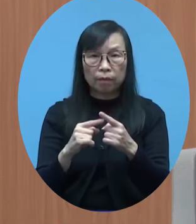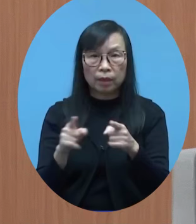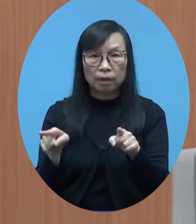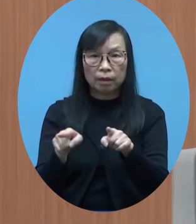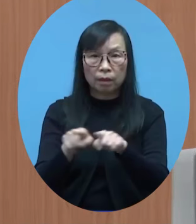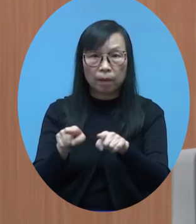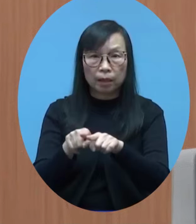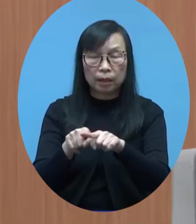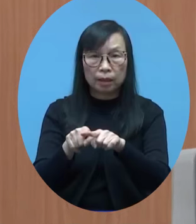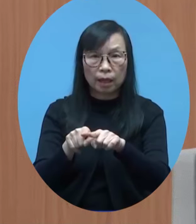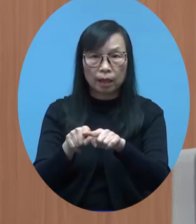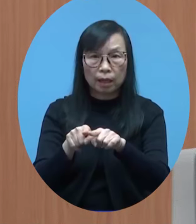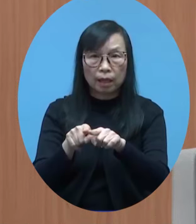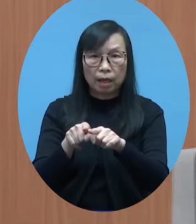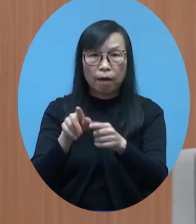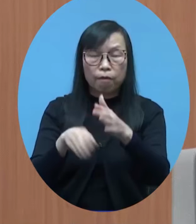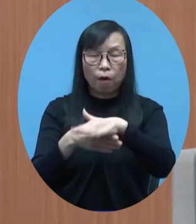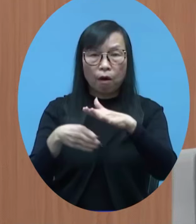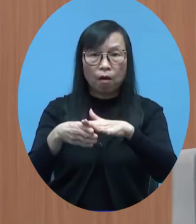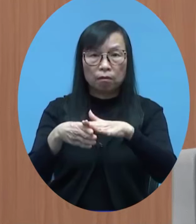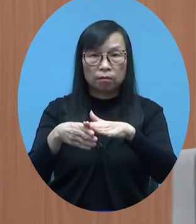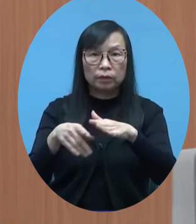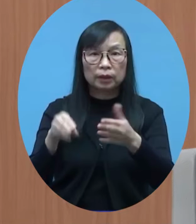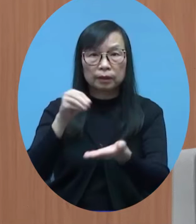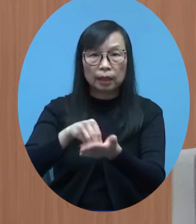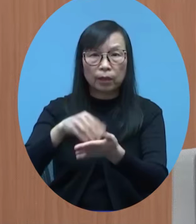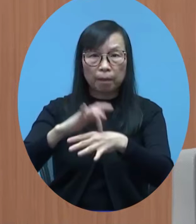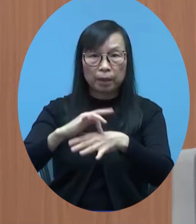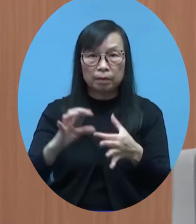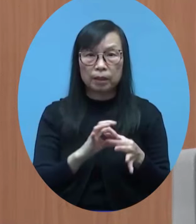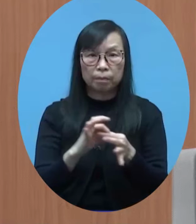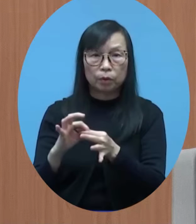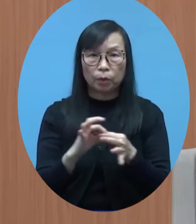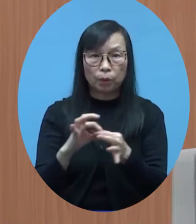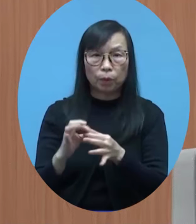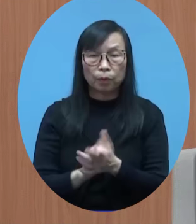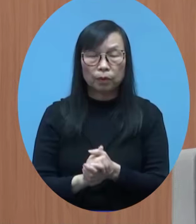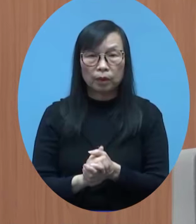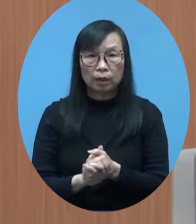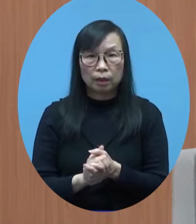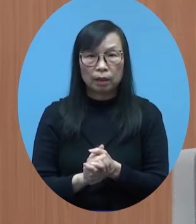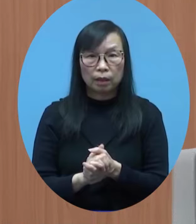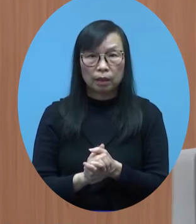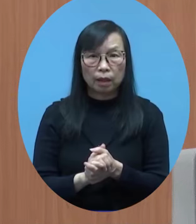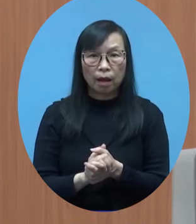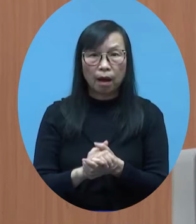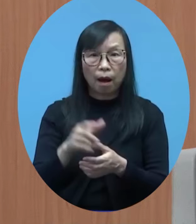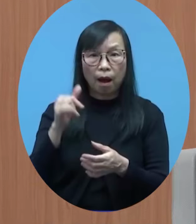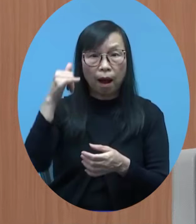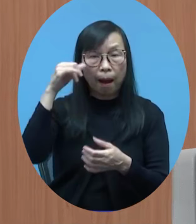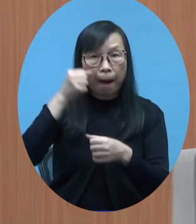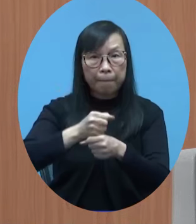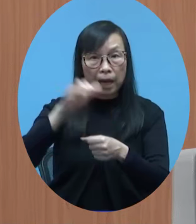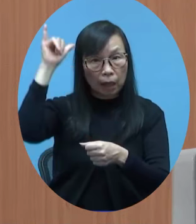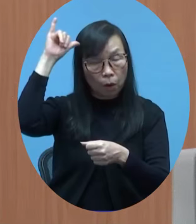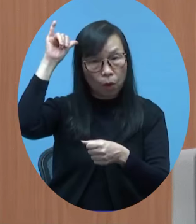個即係一間房住嗰啲咧，就列為密切接觸者啦。咁佢個成間嗰個馬頭角嗰個羈留中